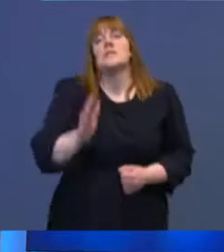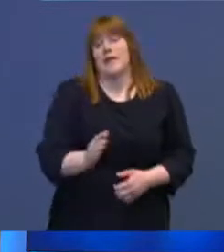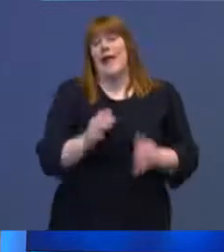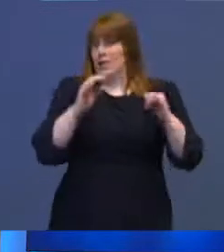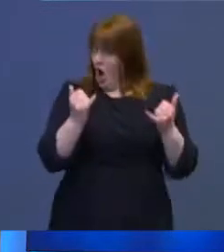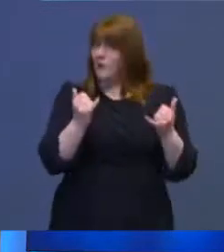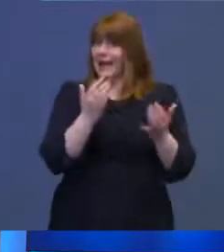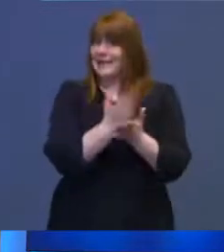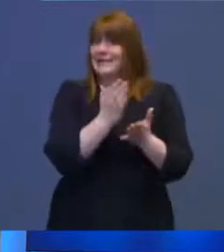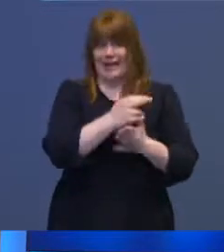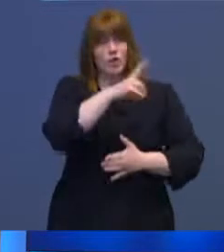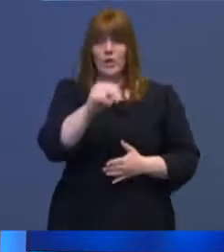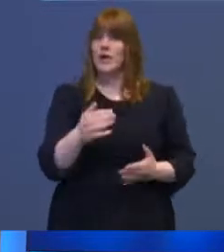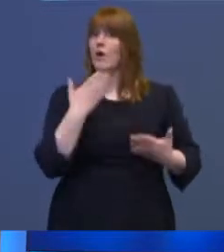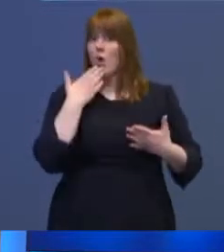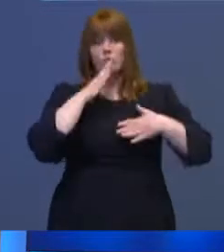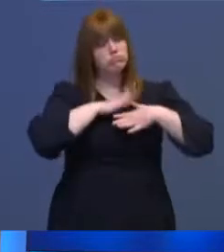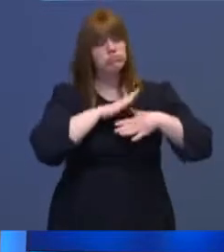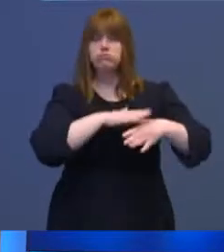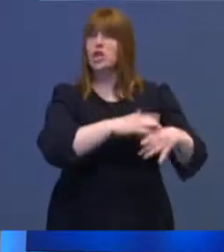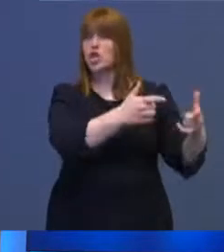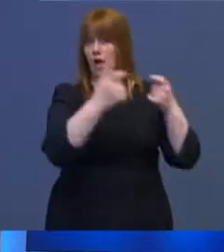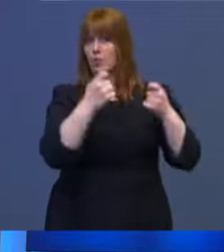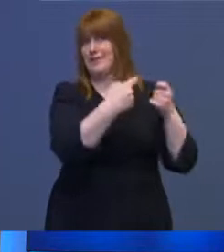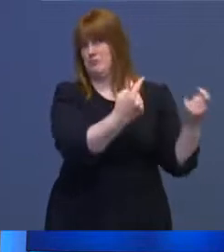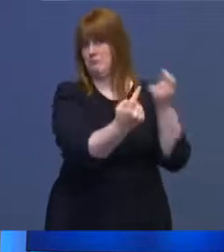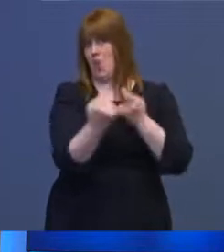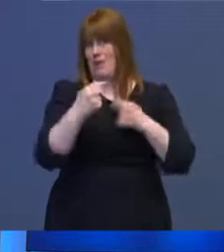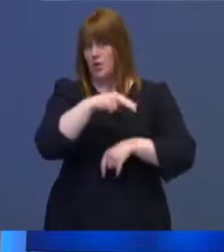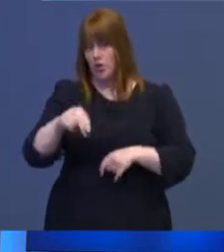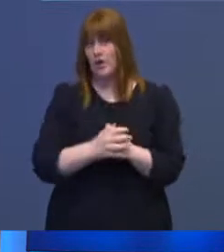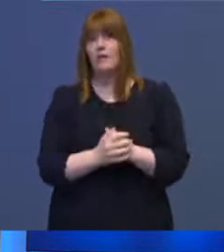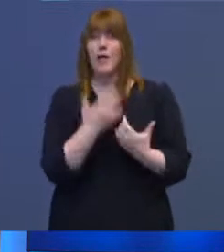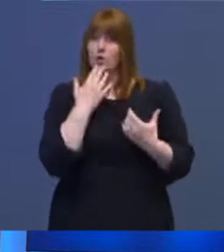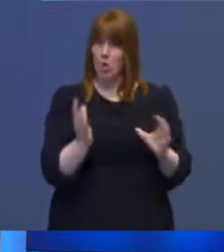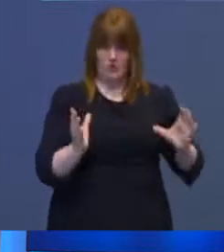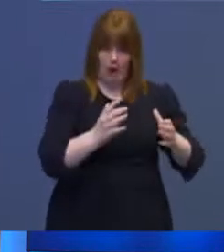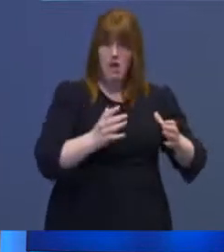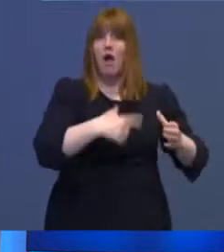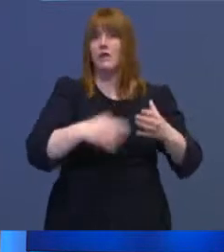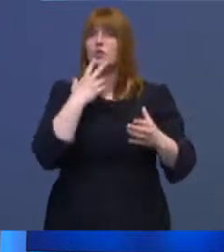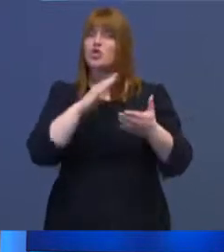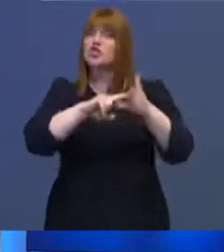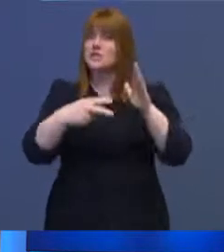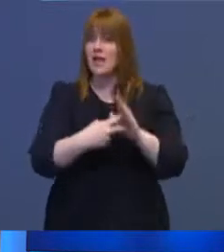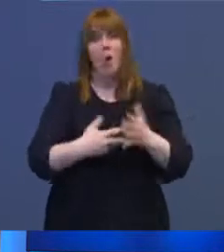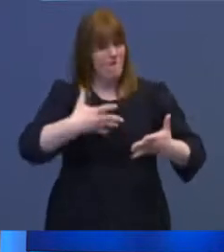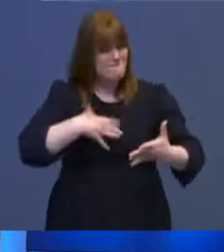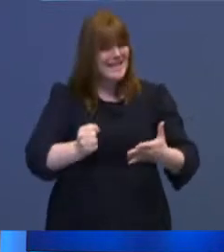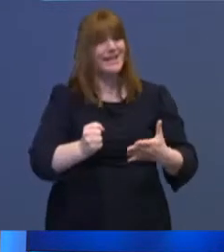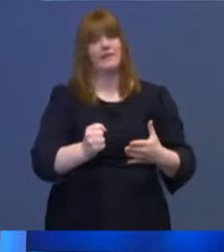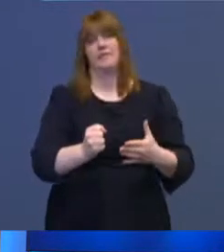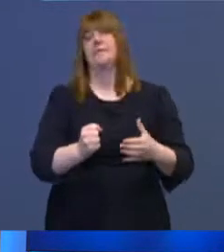til å ta imot de som nå kommer til Norge. Vi har et godt apparat, et godt system, og viljen stor.